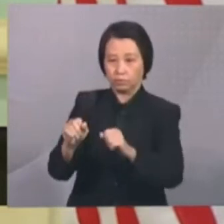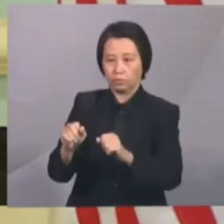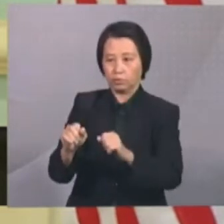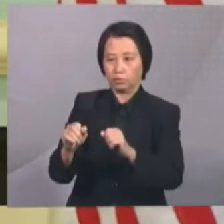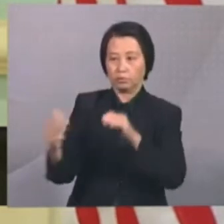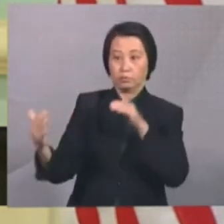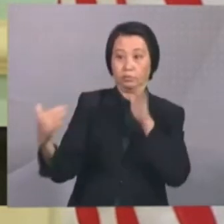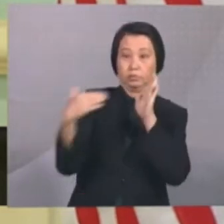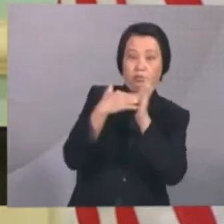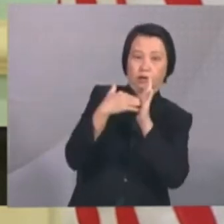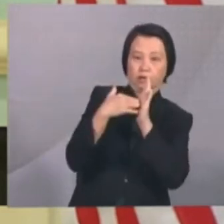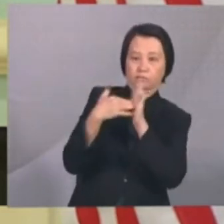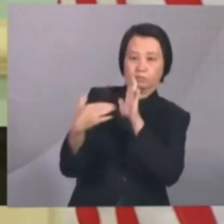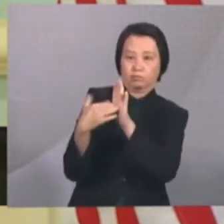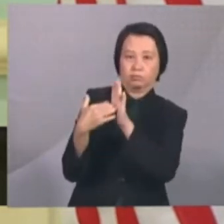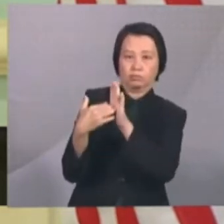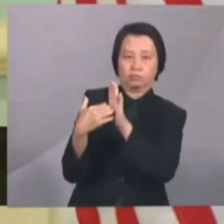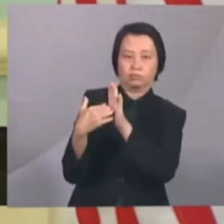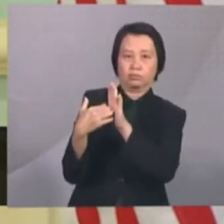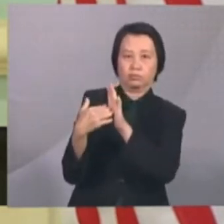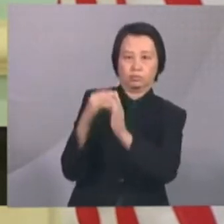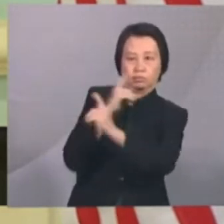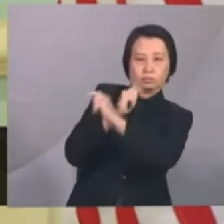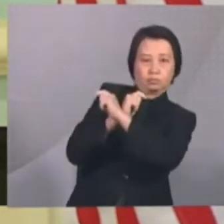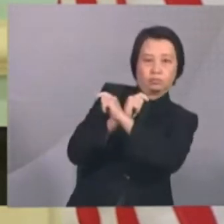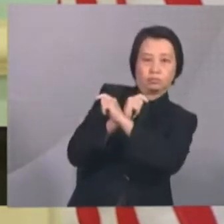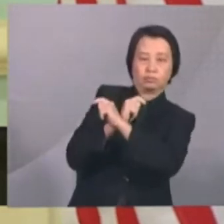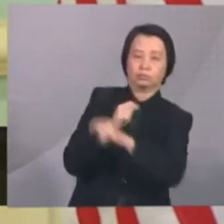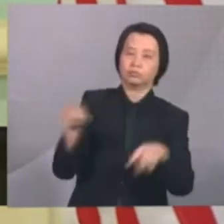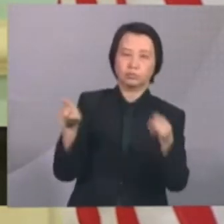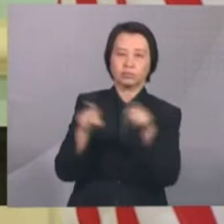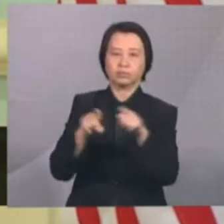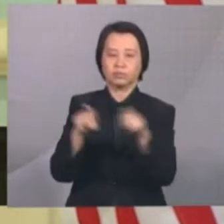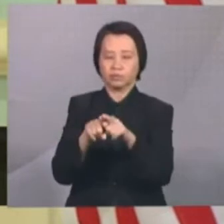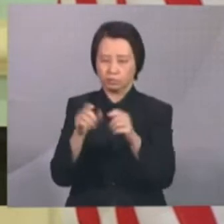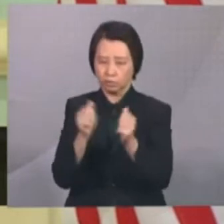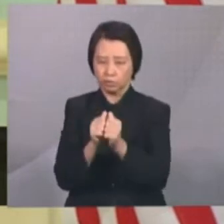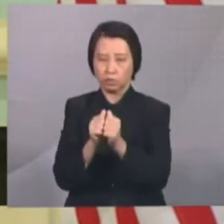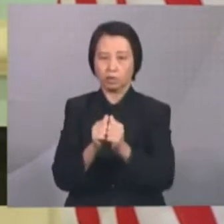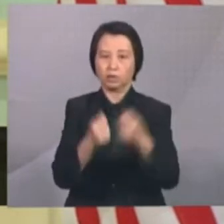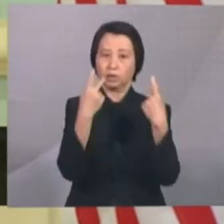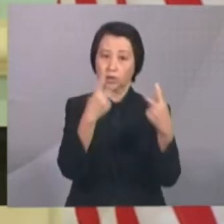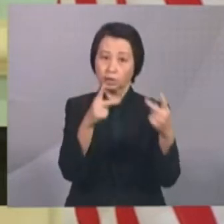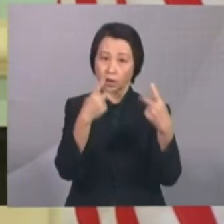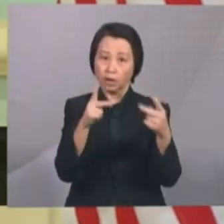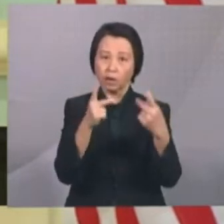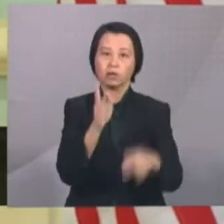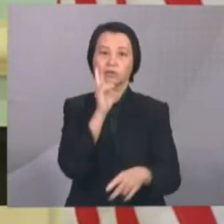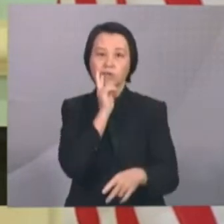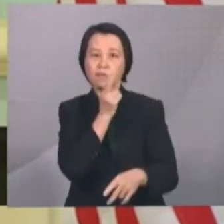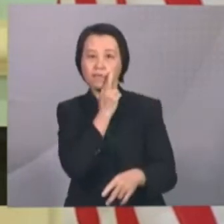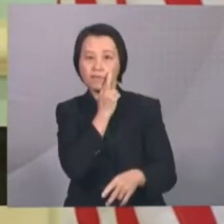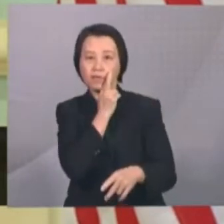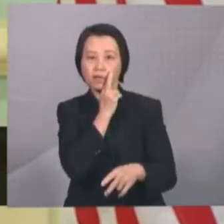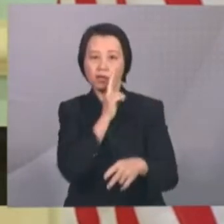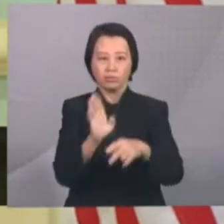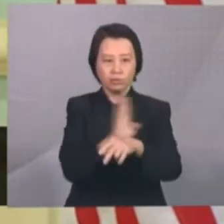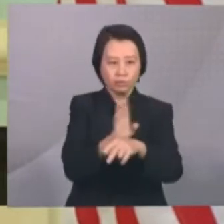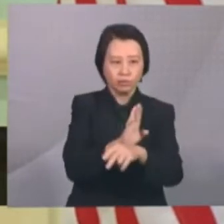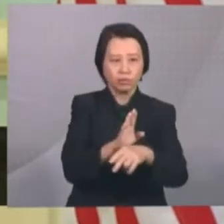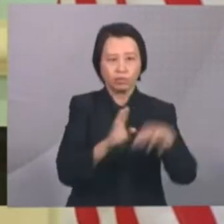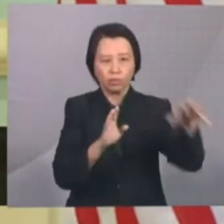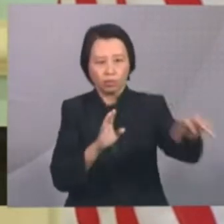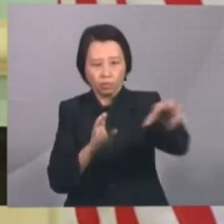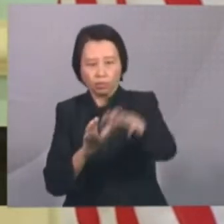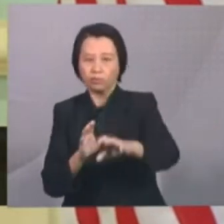disekat penularannya Begitu juga dengan Hai pemilik-pemilik premis perniagaan